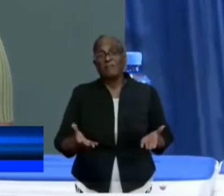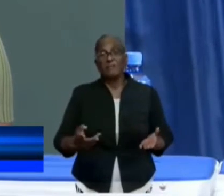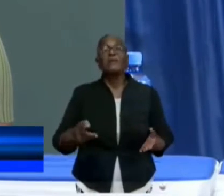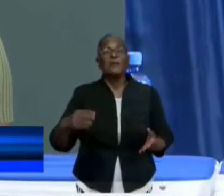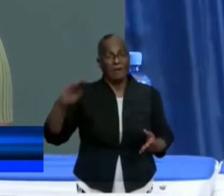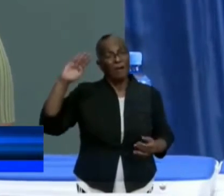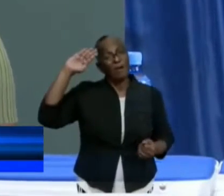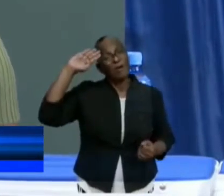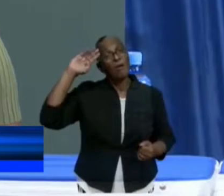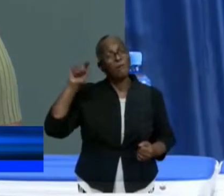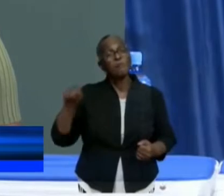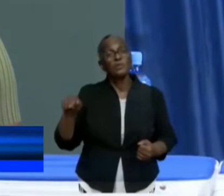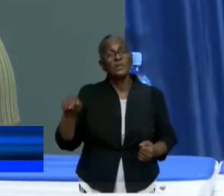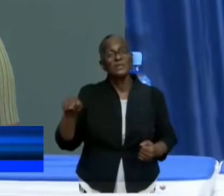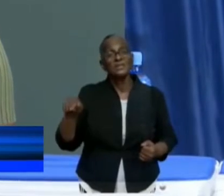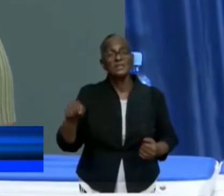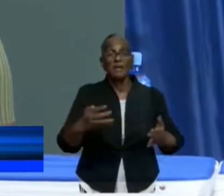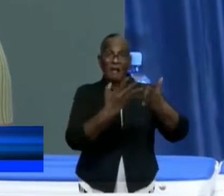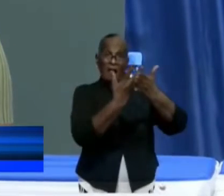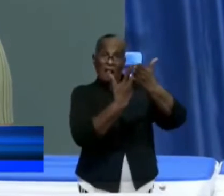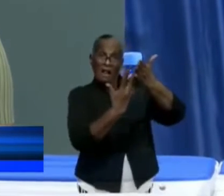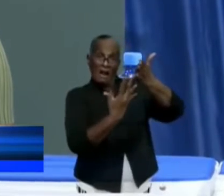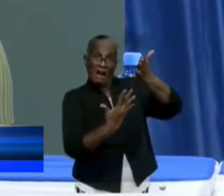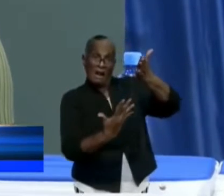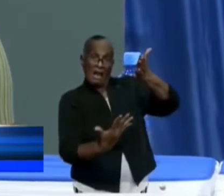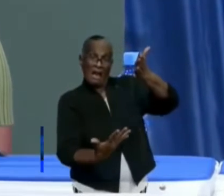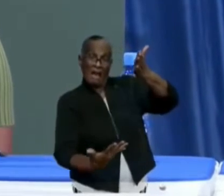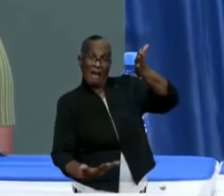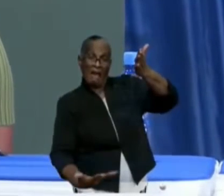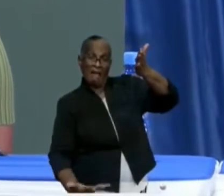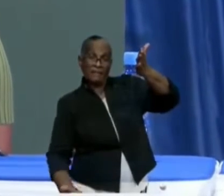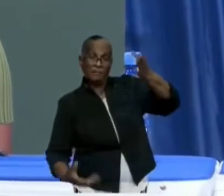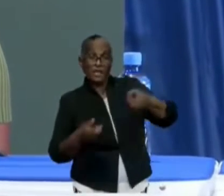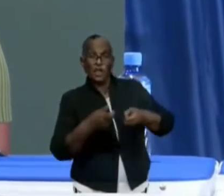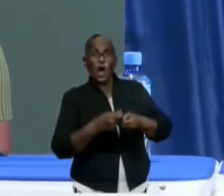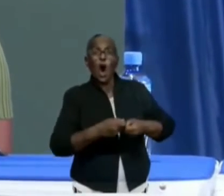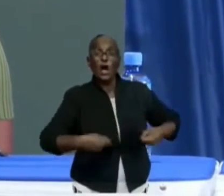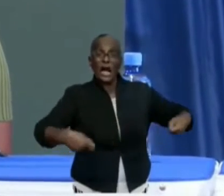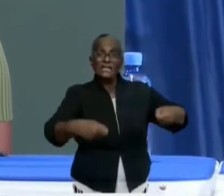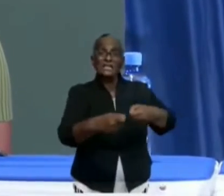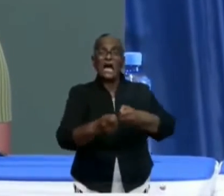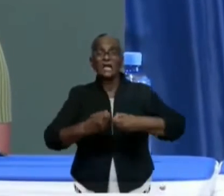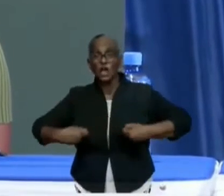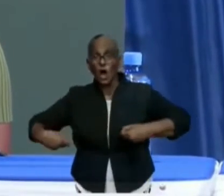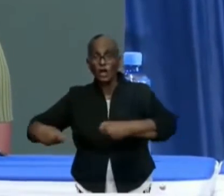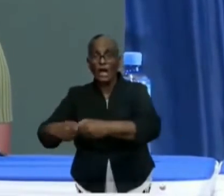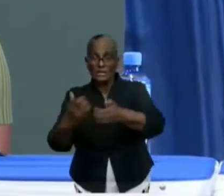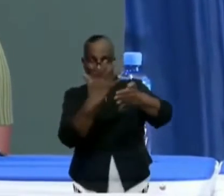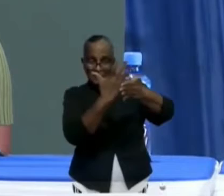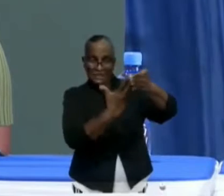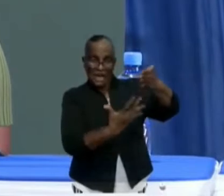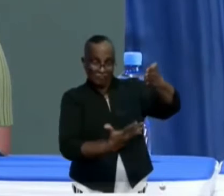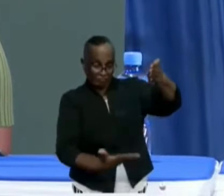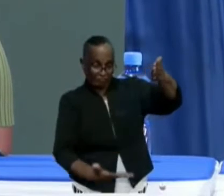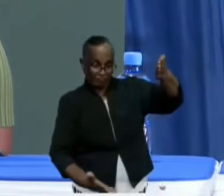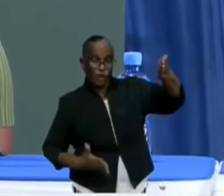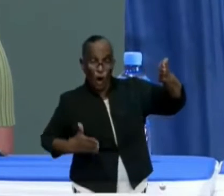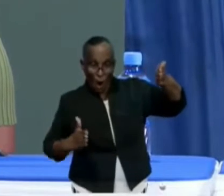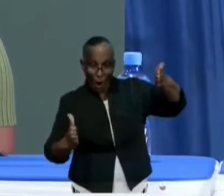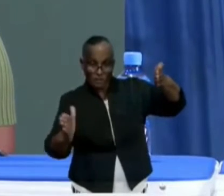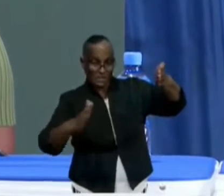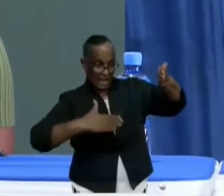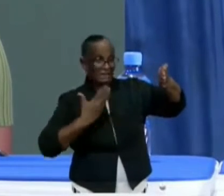Corus Politie Suriname heeft zo'n lijst gehad met organisaties die op straat mogen zijn voor het